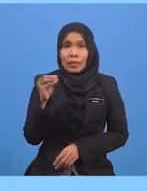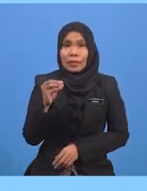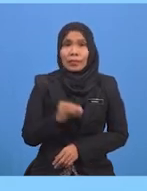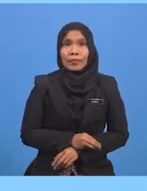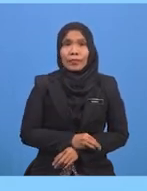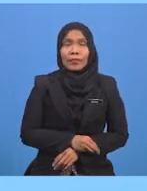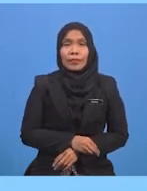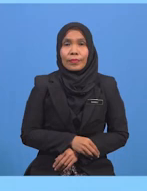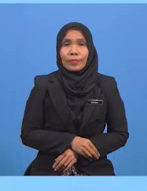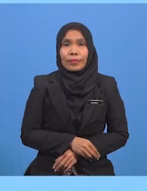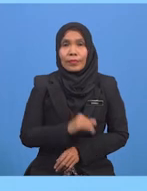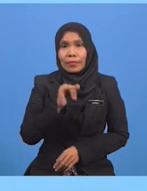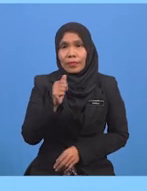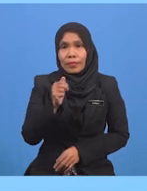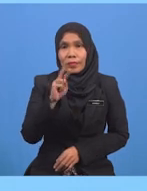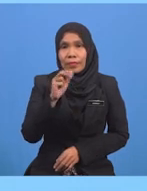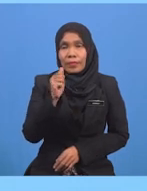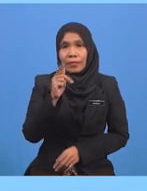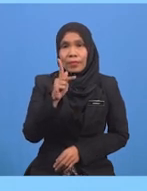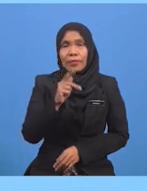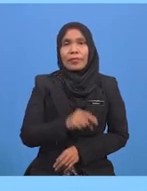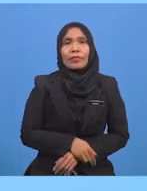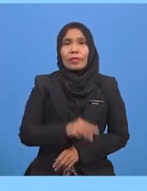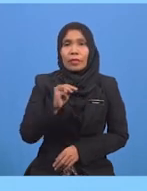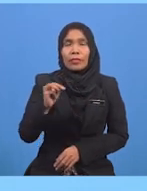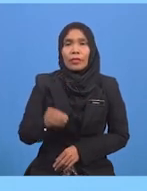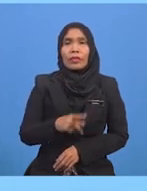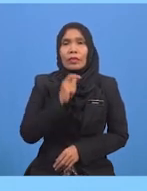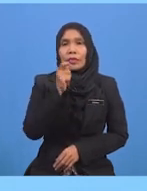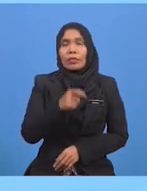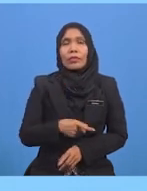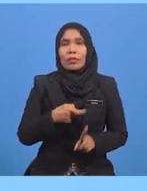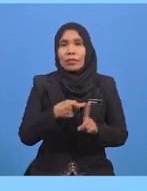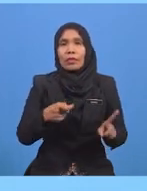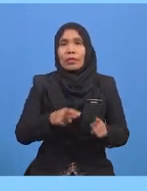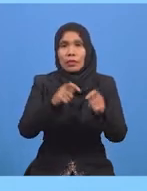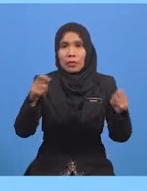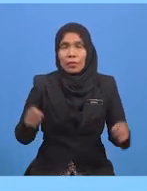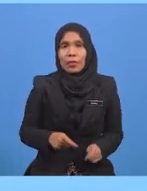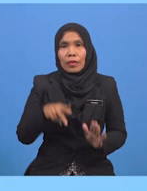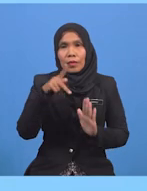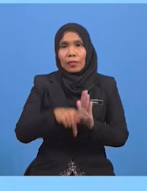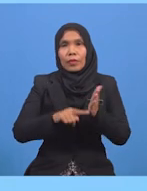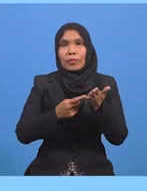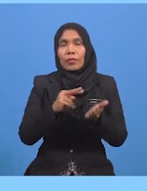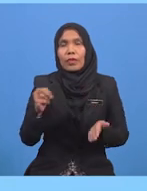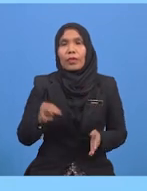Dan jarak murid tersebut dari tempat permulaan larian